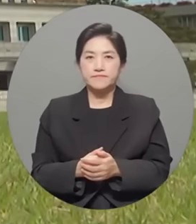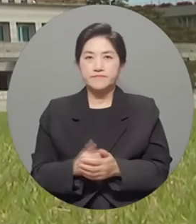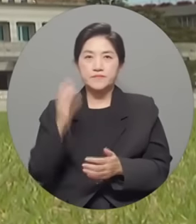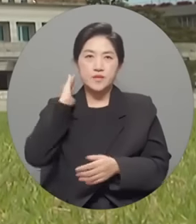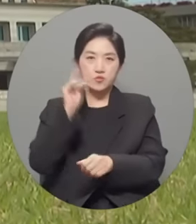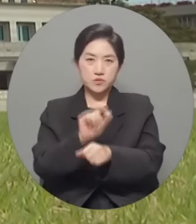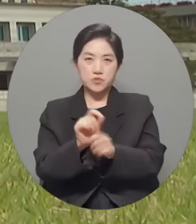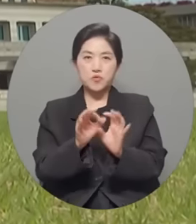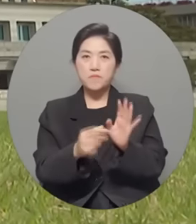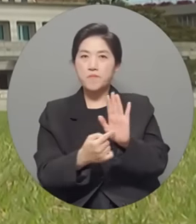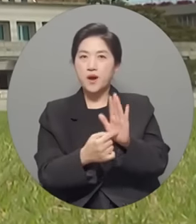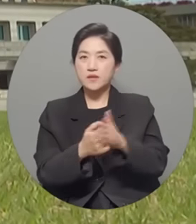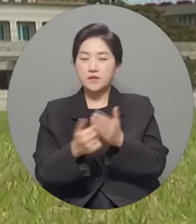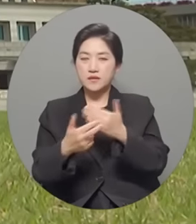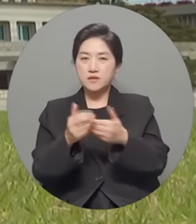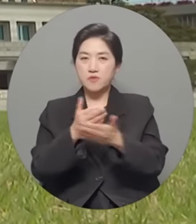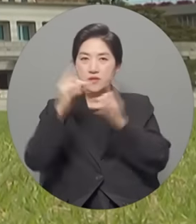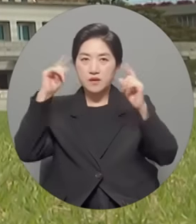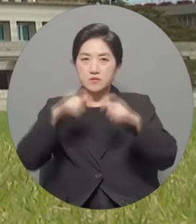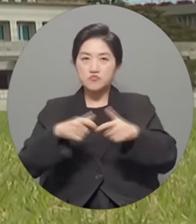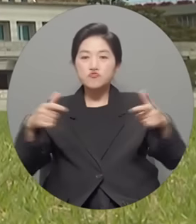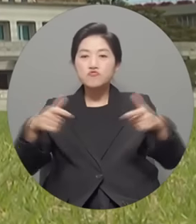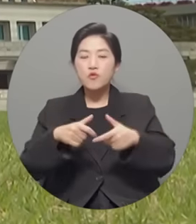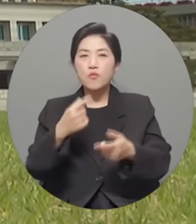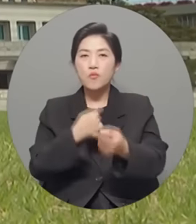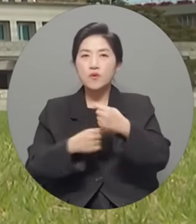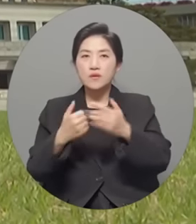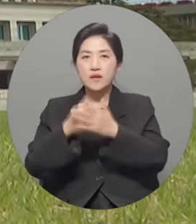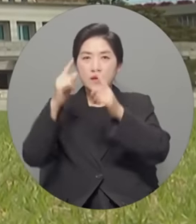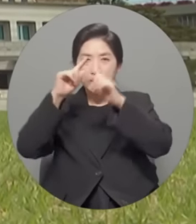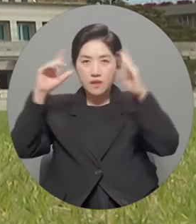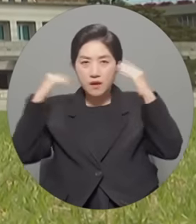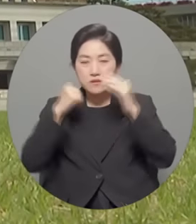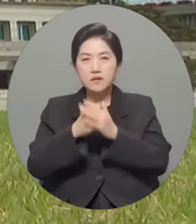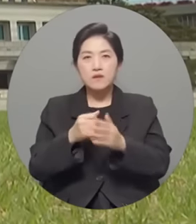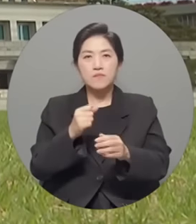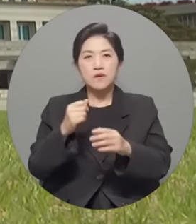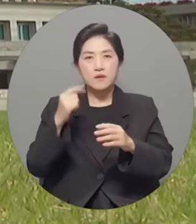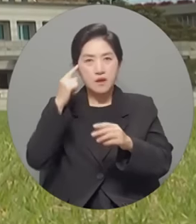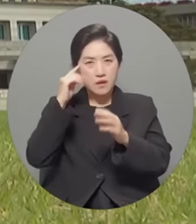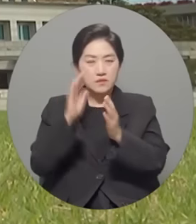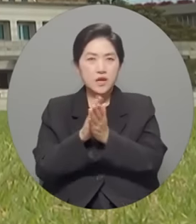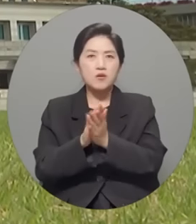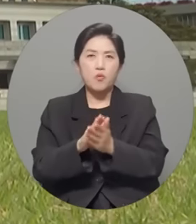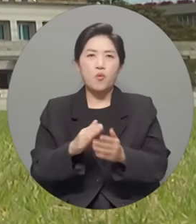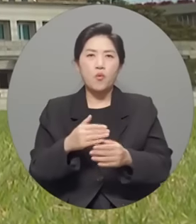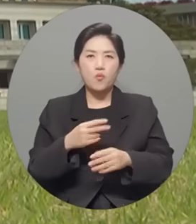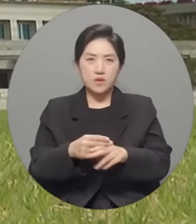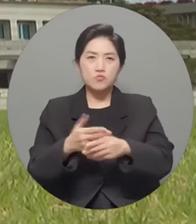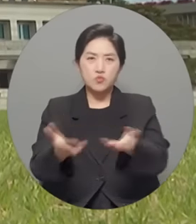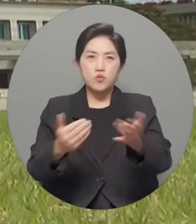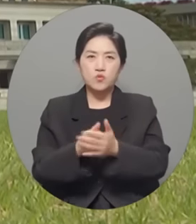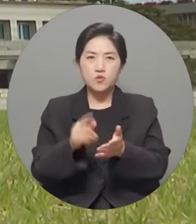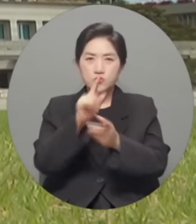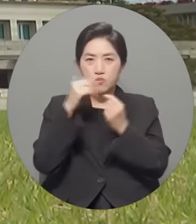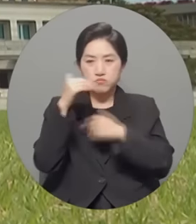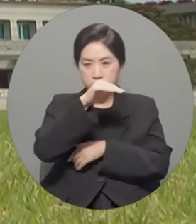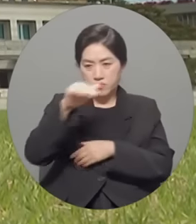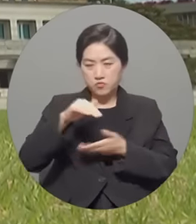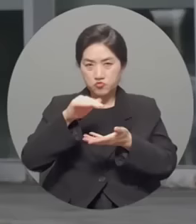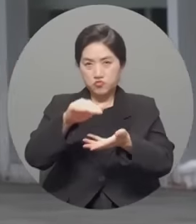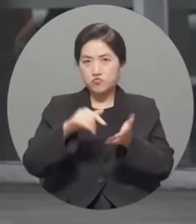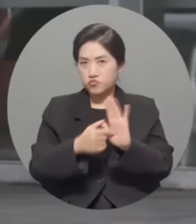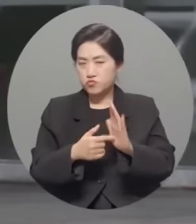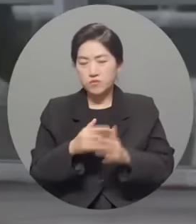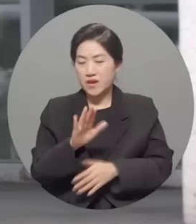대통령실 관계자는 또 의대 증원 모집 규모에 대해선 대학들에 이미 자율권을 줬으며 정부가 가이드라인을 낼 계획은 없다고